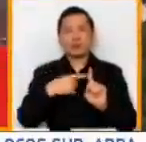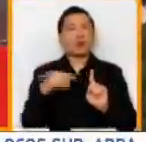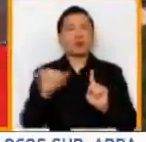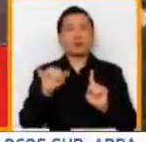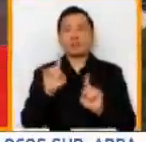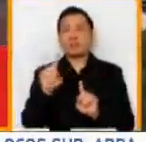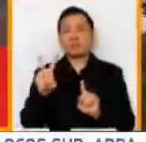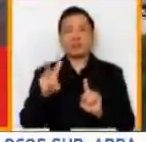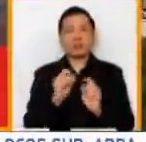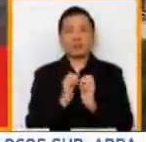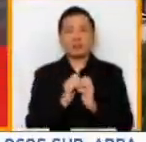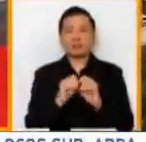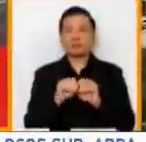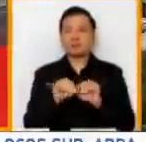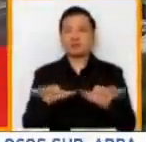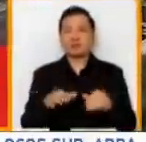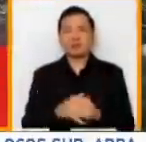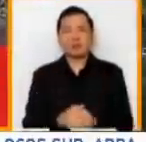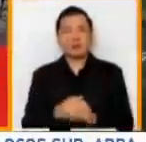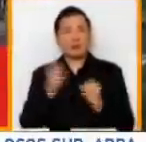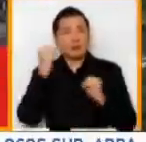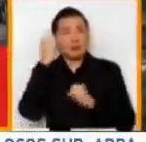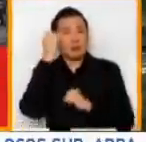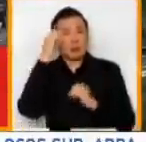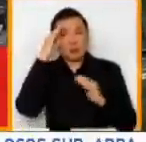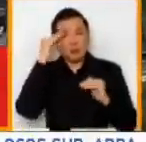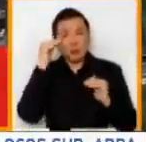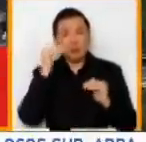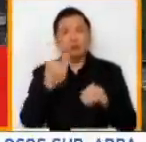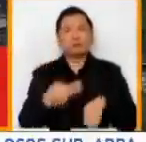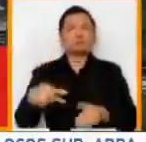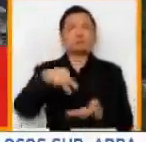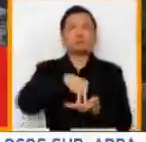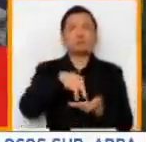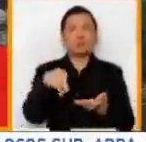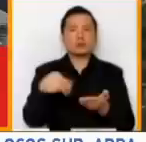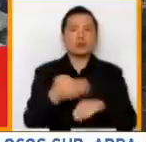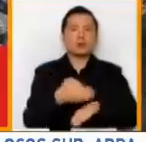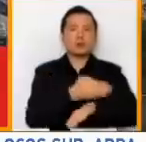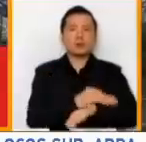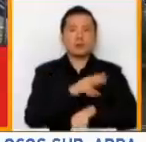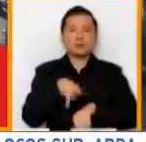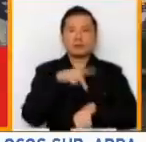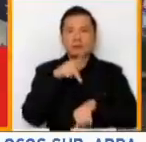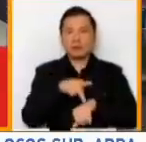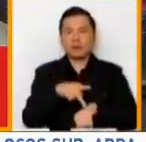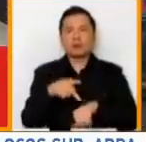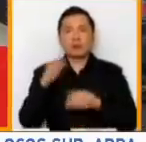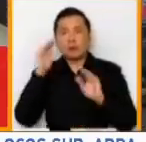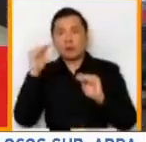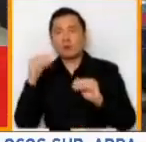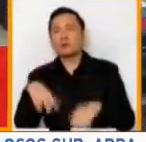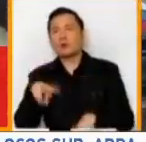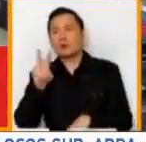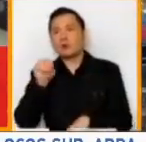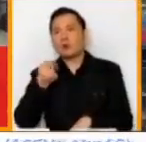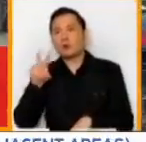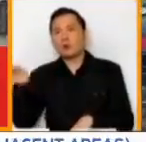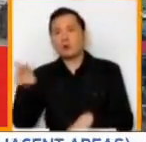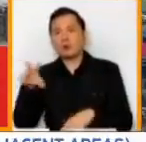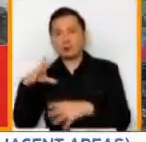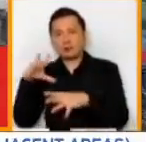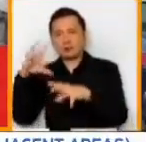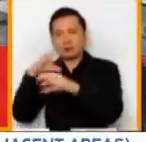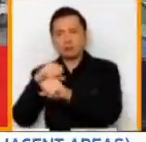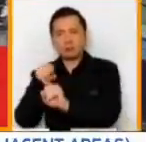silang makakabangon ng bansa sa negatibong epekto ng pandemya sa pagtatapos ng 2022 o sa unang bahagi ng